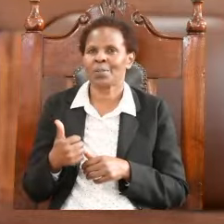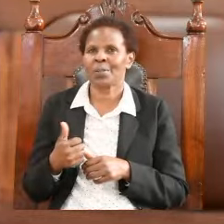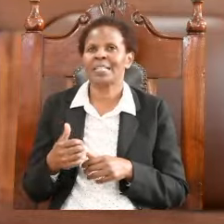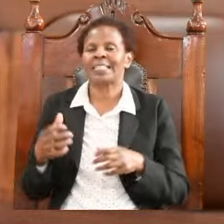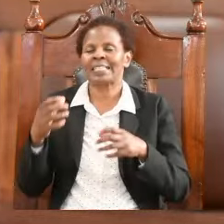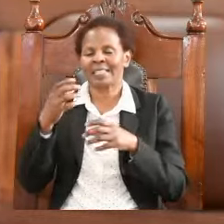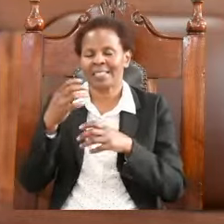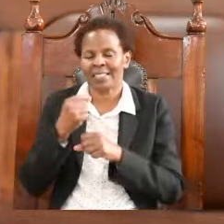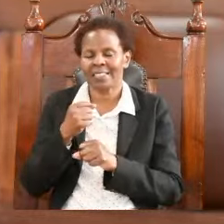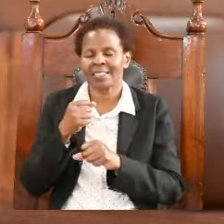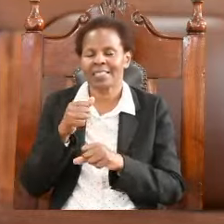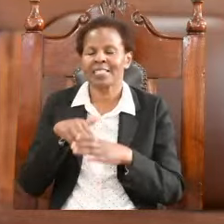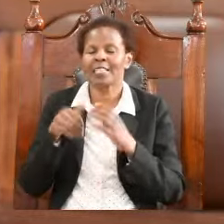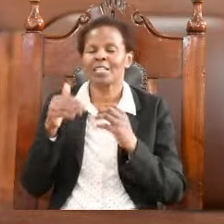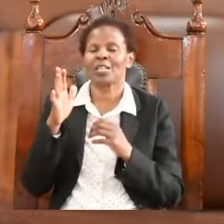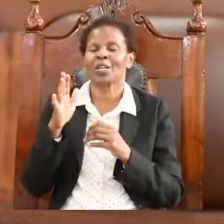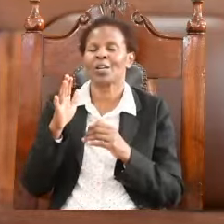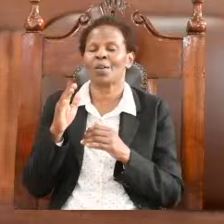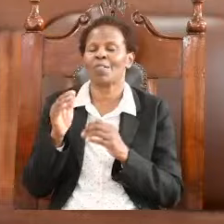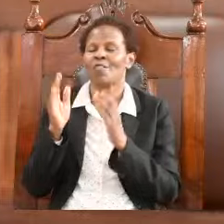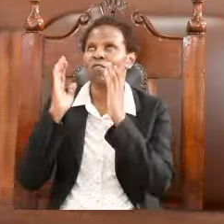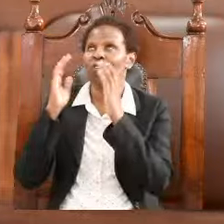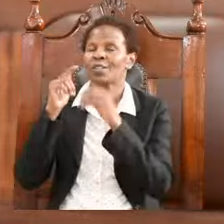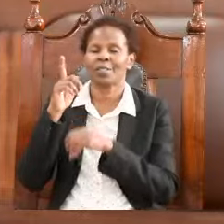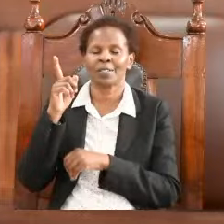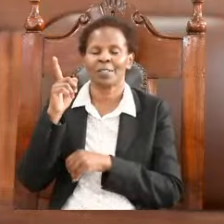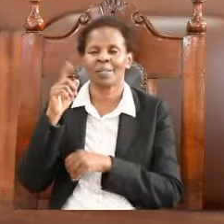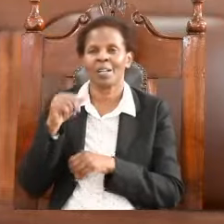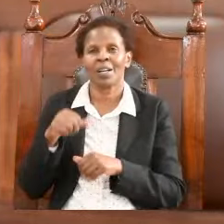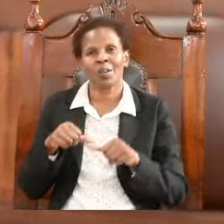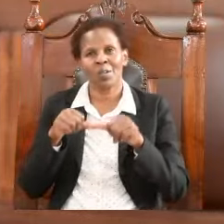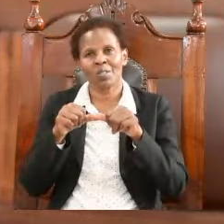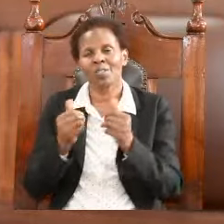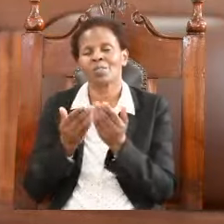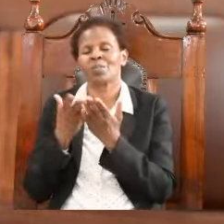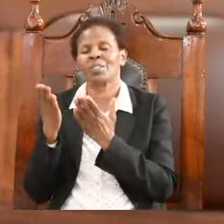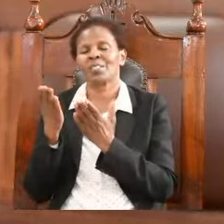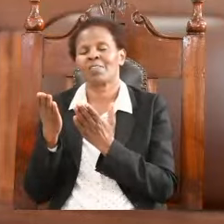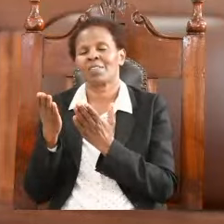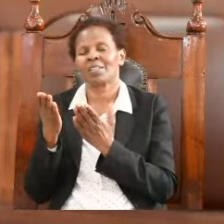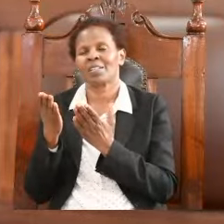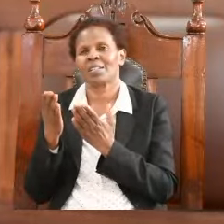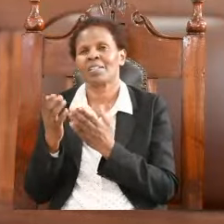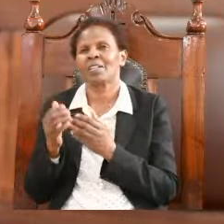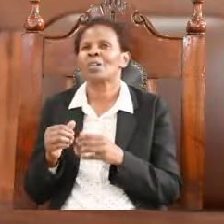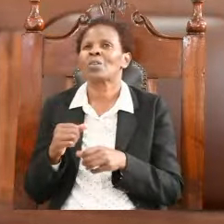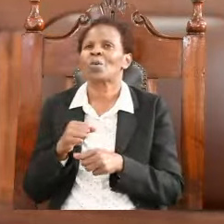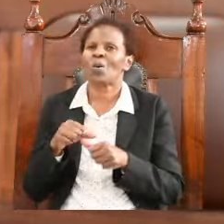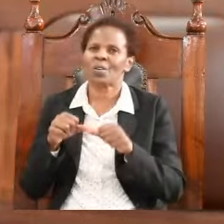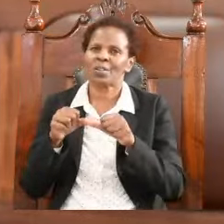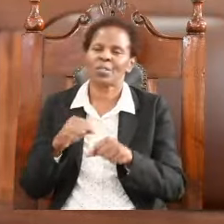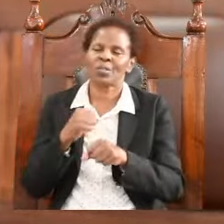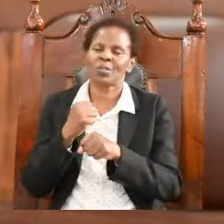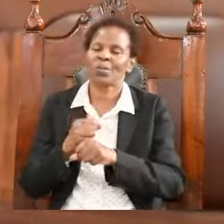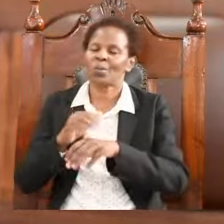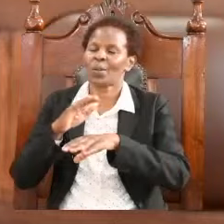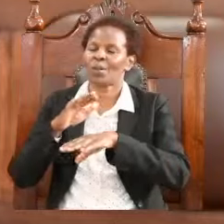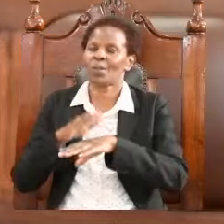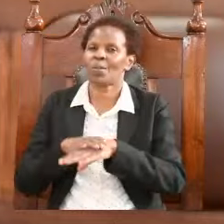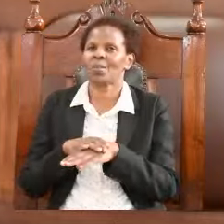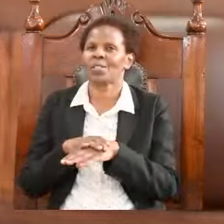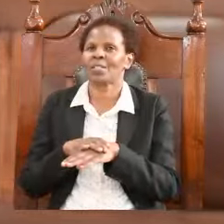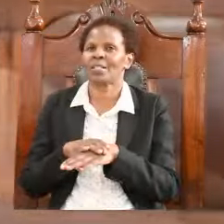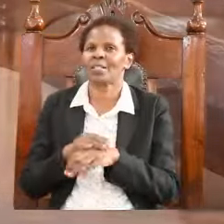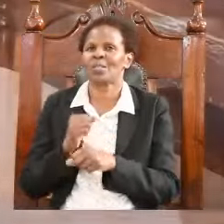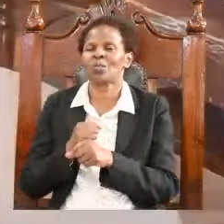mwihoke mweterere mucuthiririe thiĩ na mbere na gutungata thiĩ na mbere na gwĩka wega thiĩ na mbere na gwĩka maundu